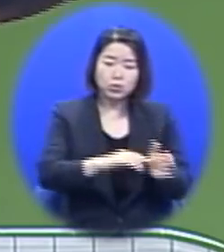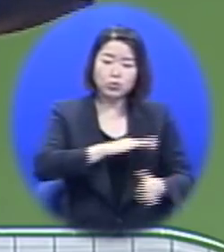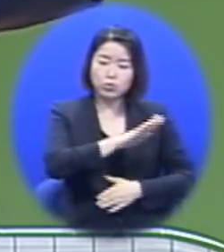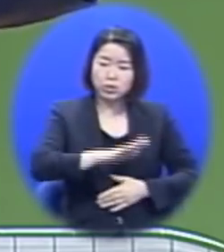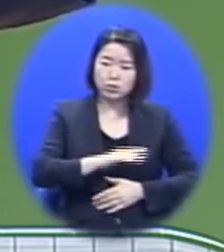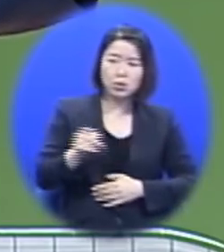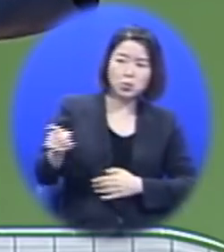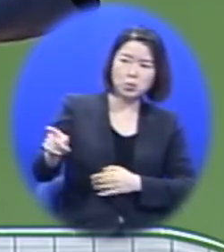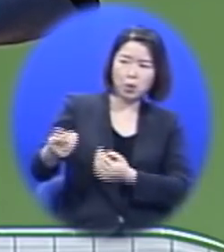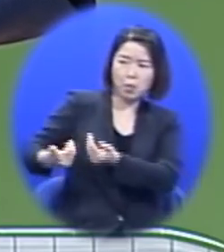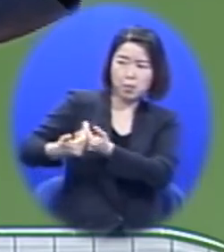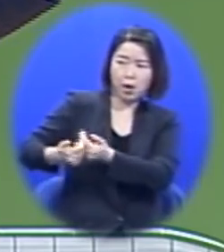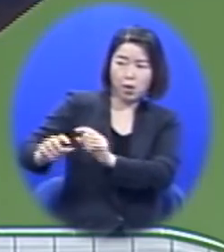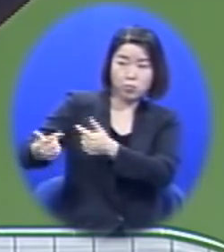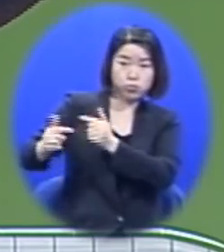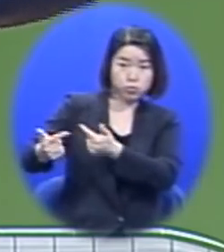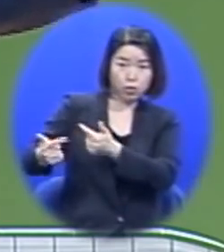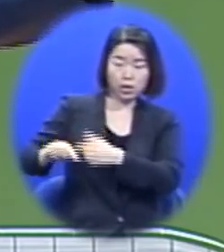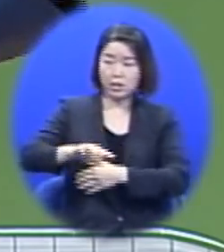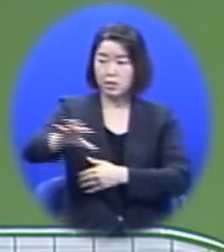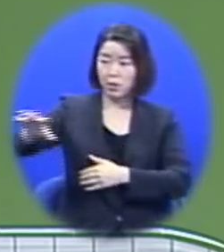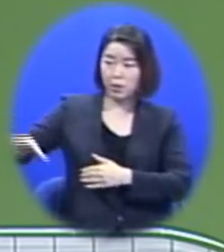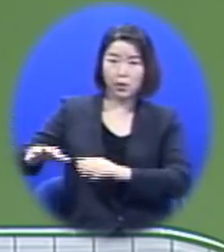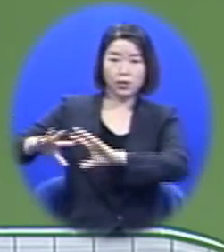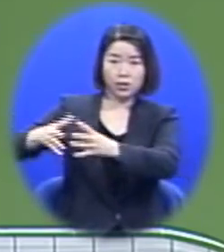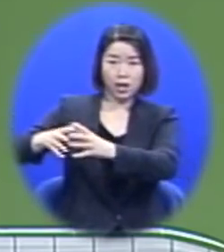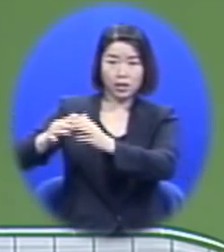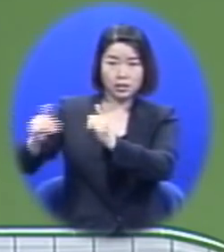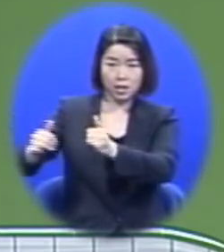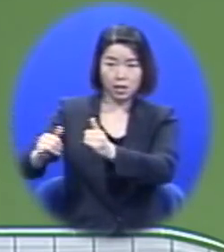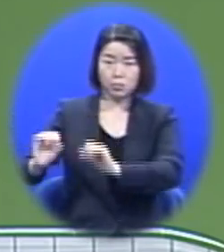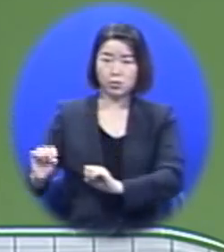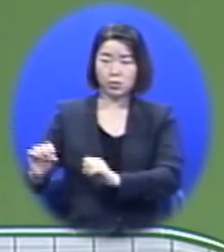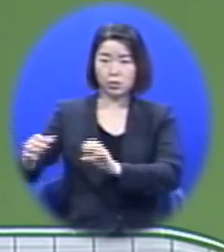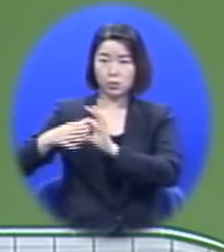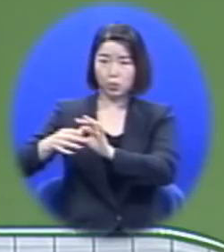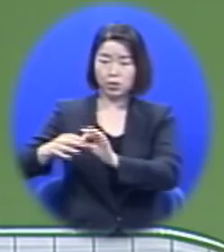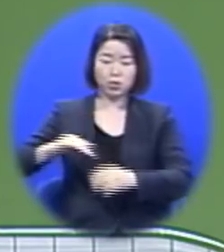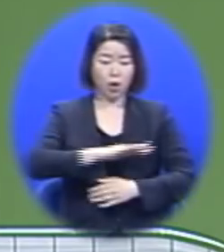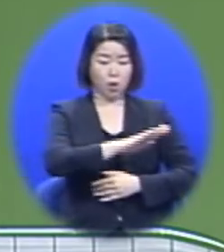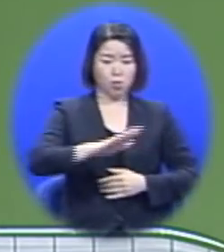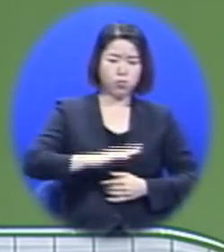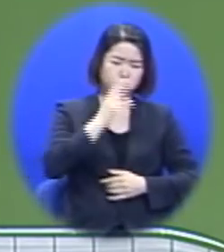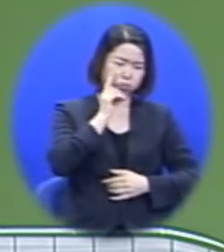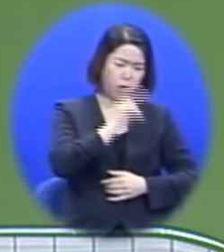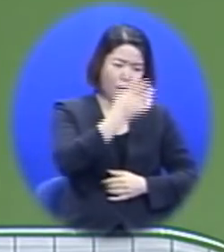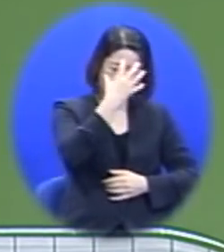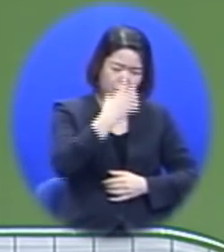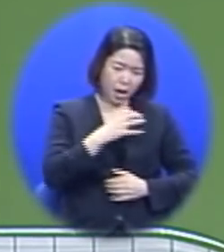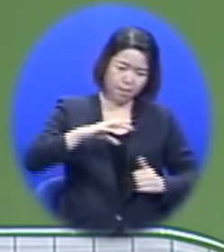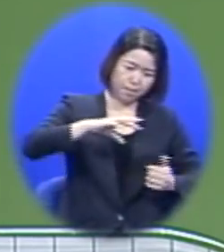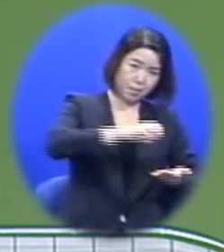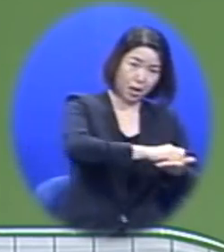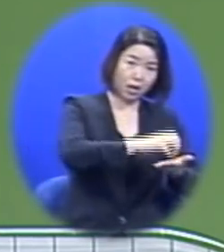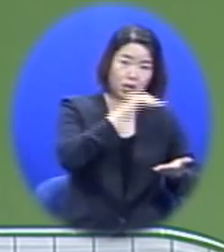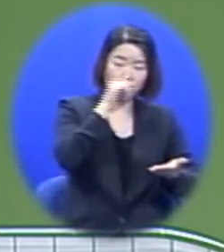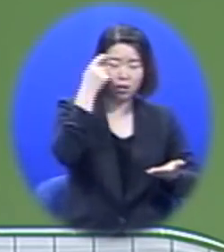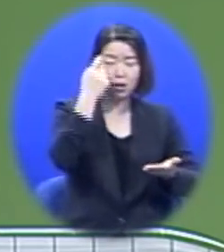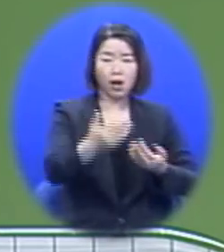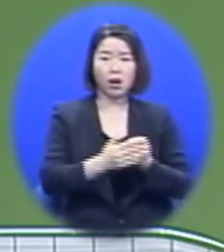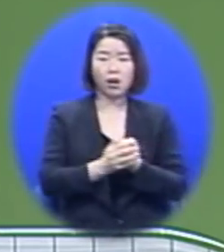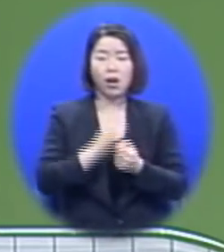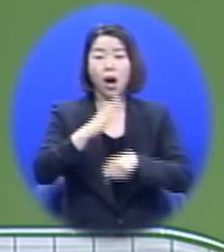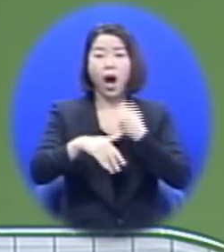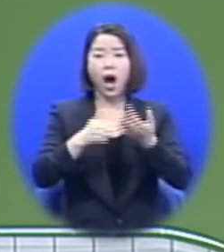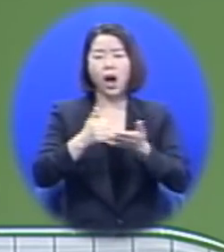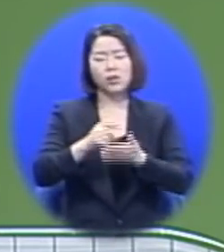하나님을 철저히 부정하는 저 이방민족을 통해서 우리를 이렇게까지 비참하게 하실 수 있는, 하나님 이건 말이 안